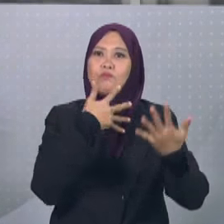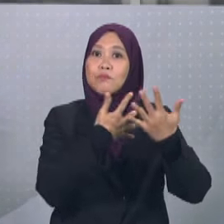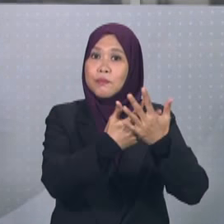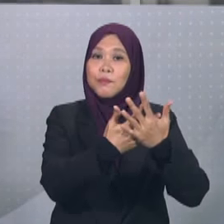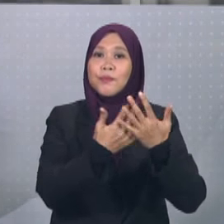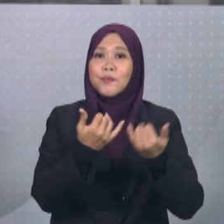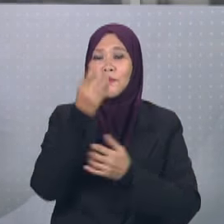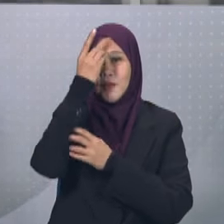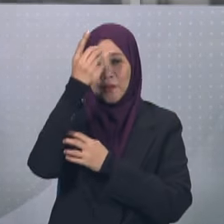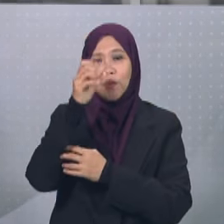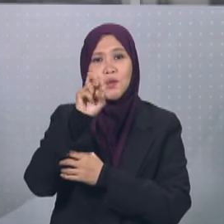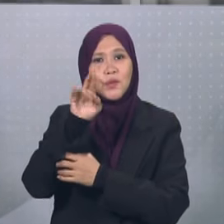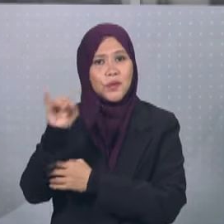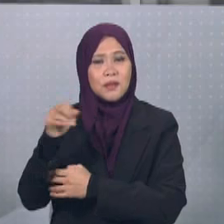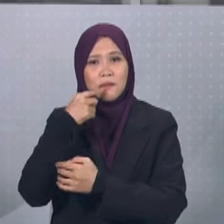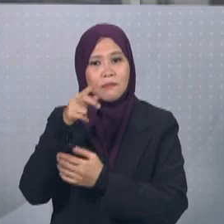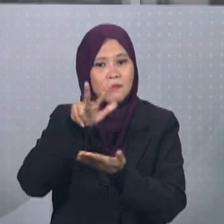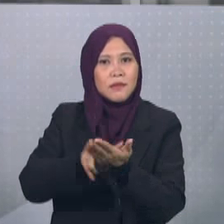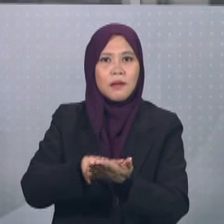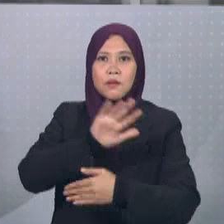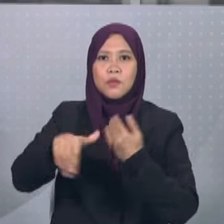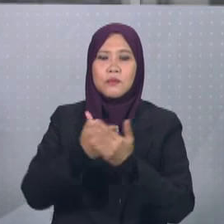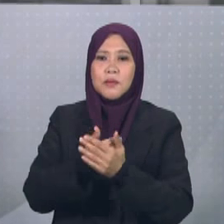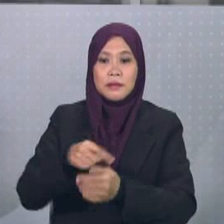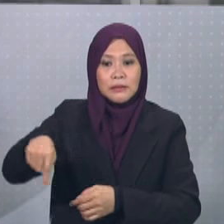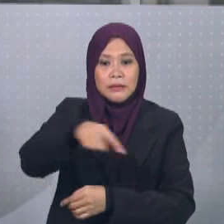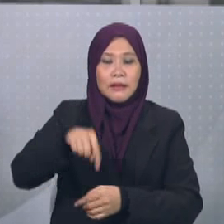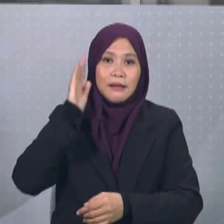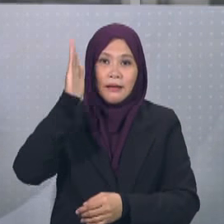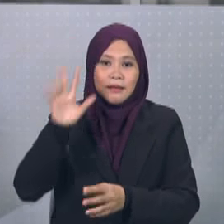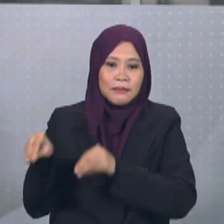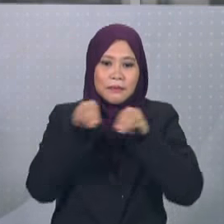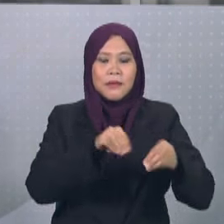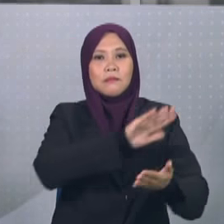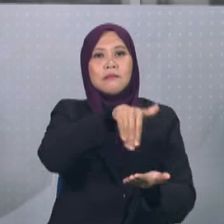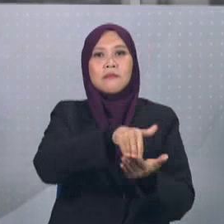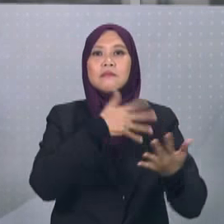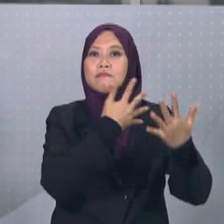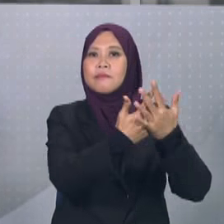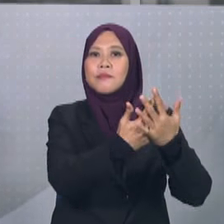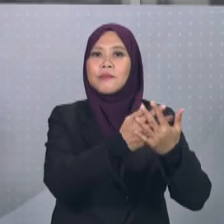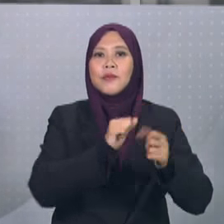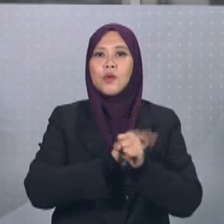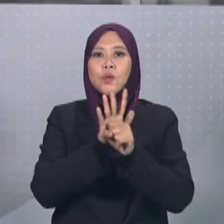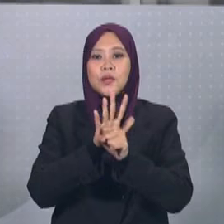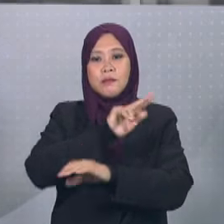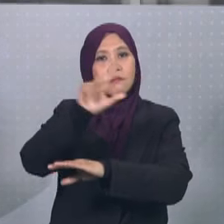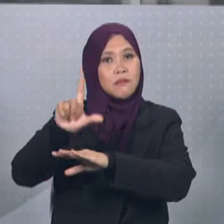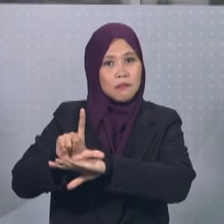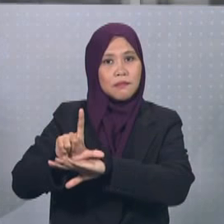Keselamatan Datuk Seri Ismail Sabri Yaakob mengesahkan kesemua mereka akan dikuarantin untuk saringan COVID-19 di pulau